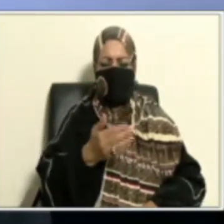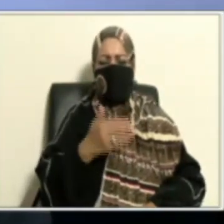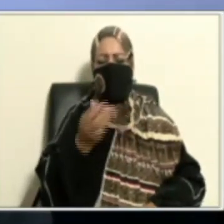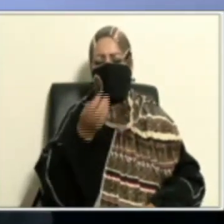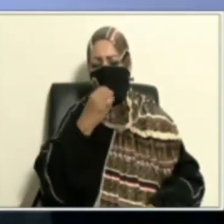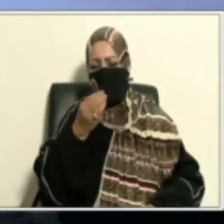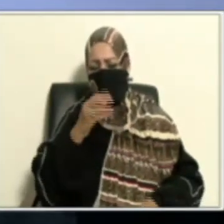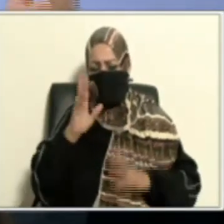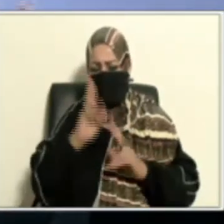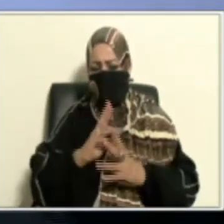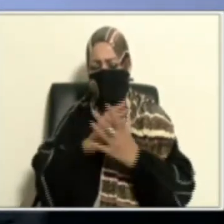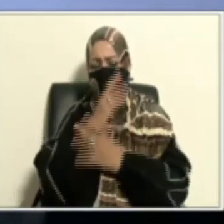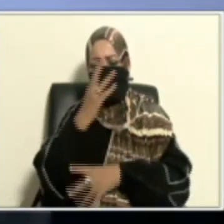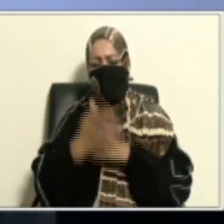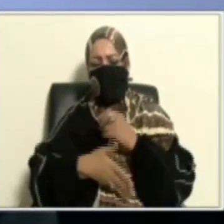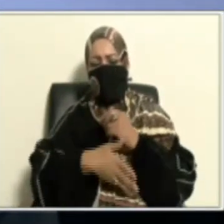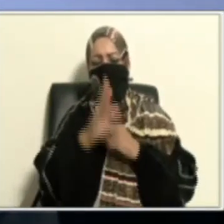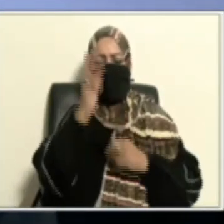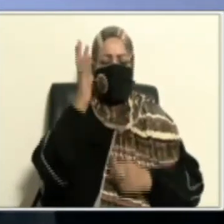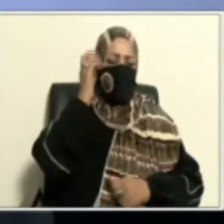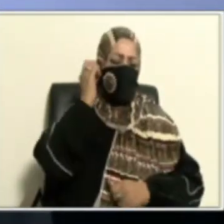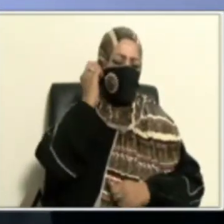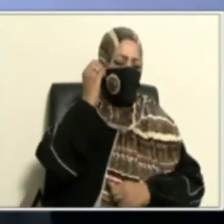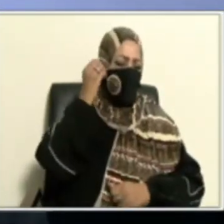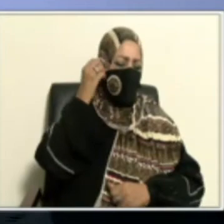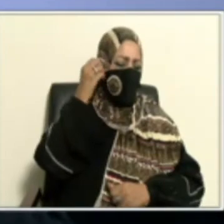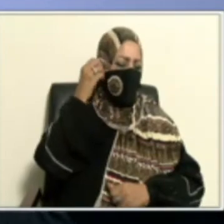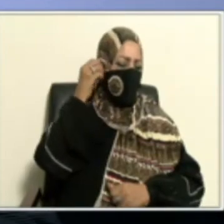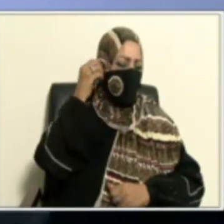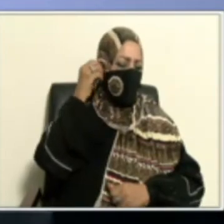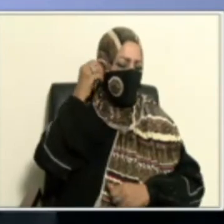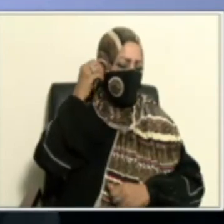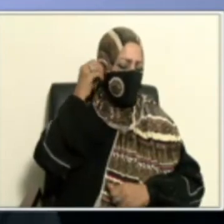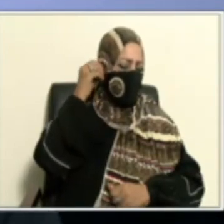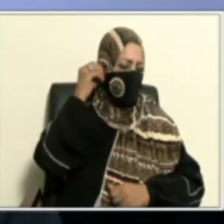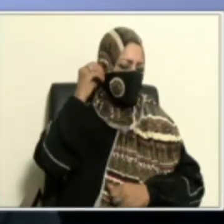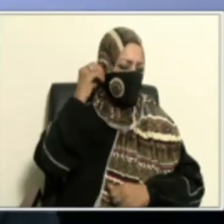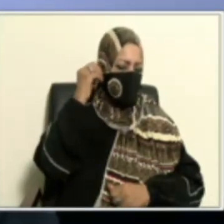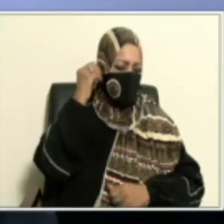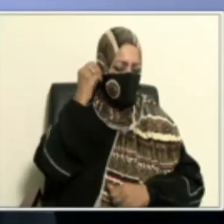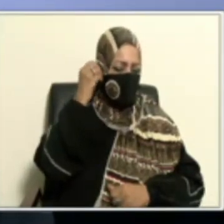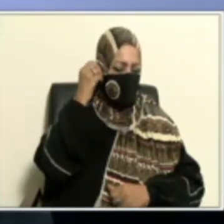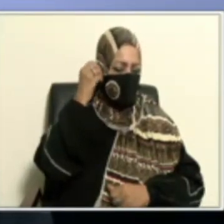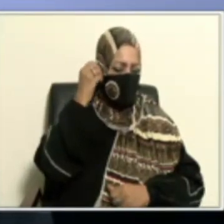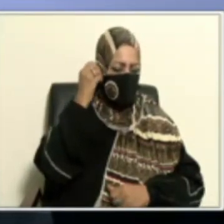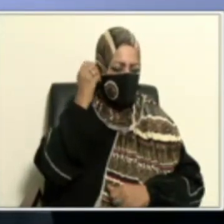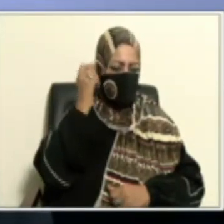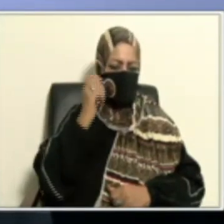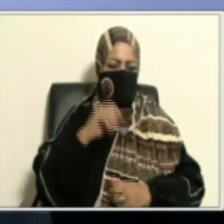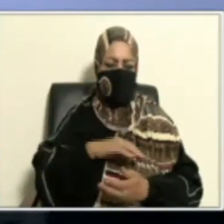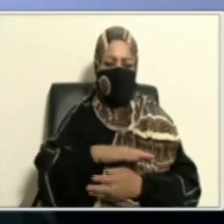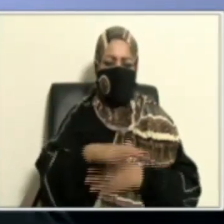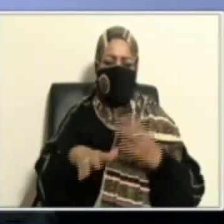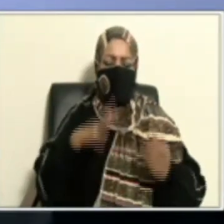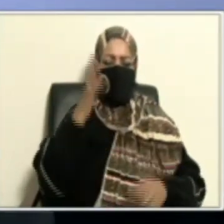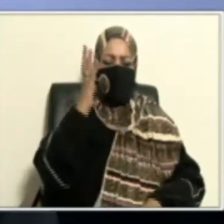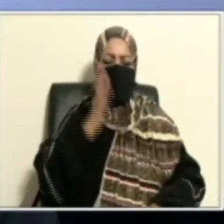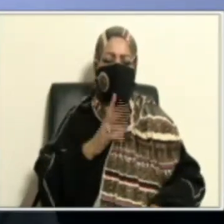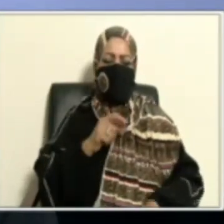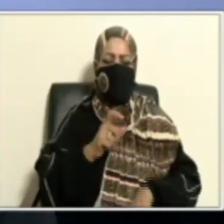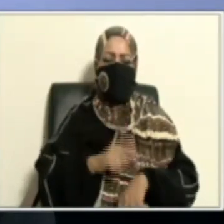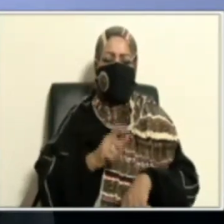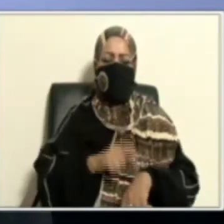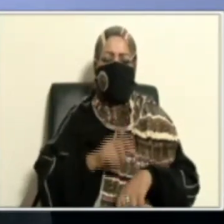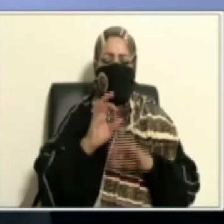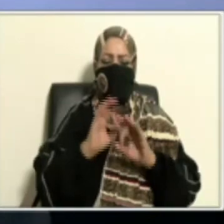في الصلاة، وقت الصلاة ممتد والعشاء قد يحصل له ما يغيره، فقالوا يبدأ